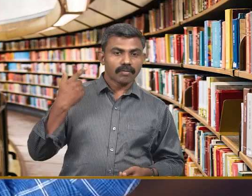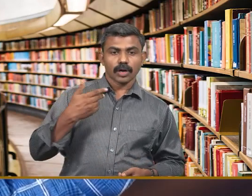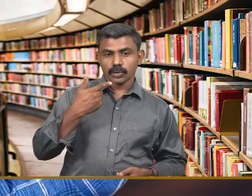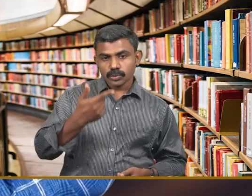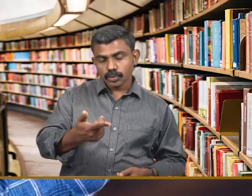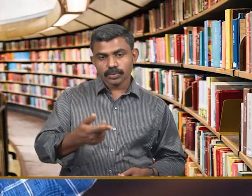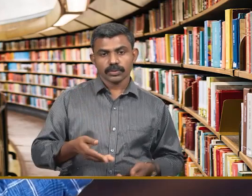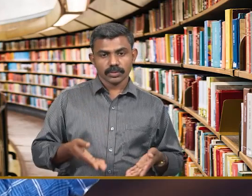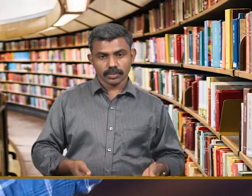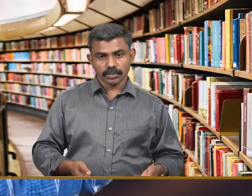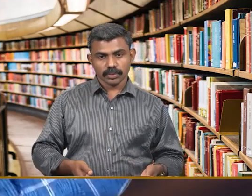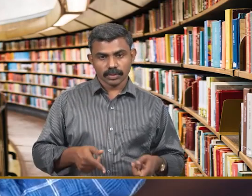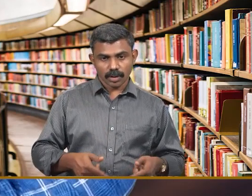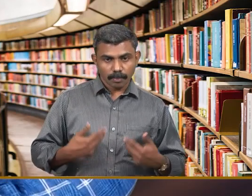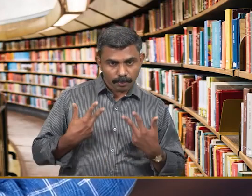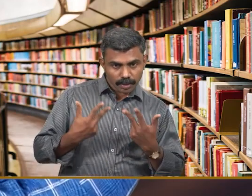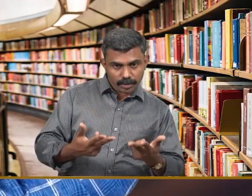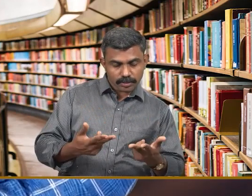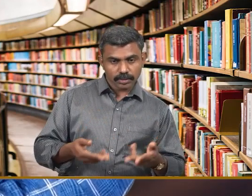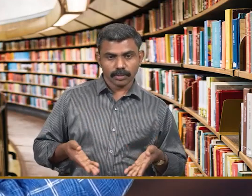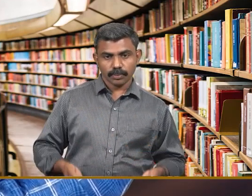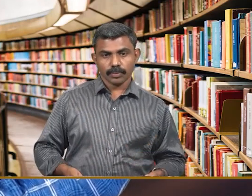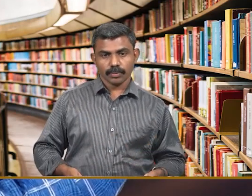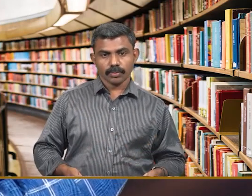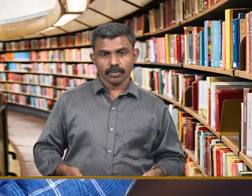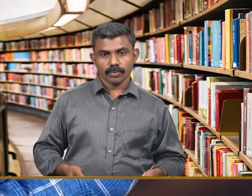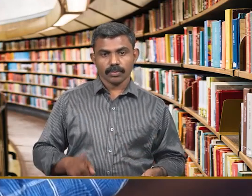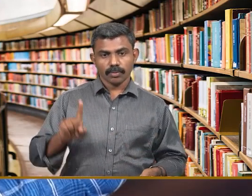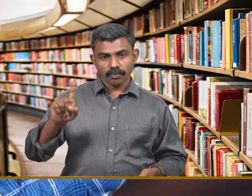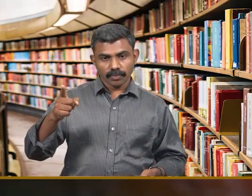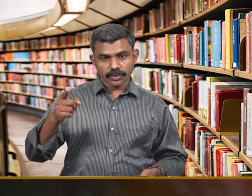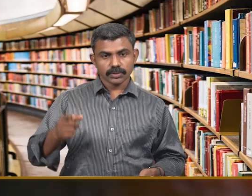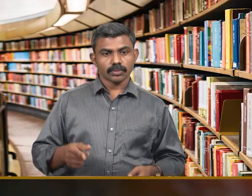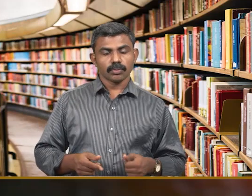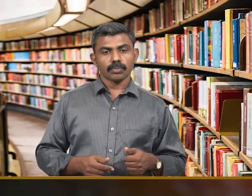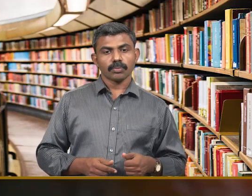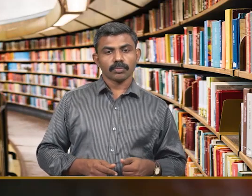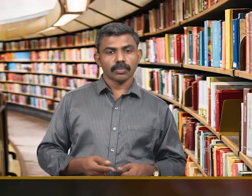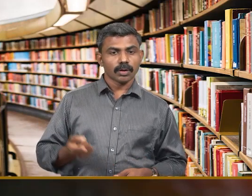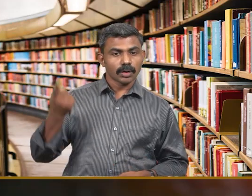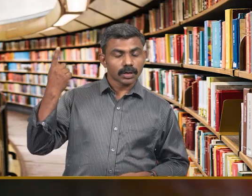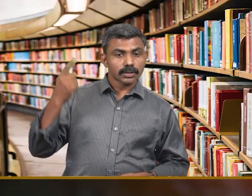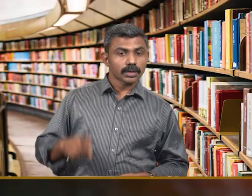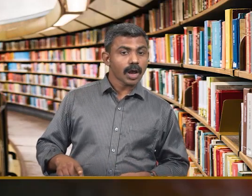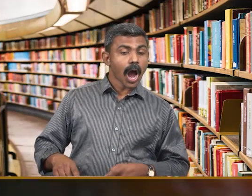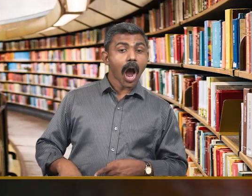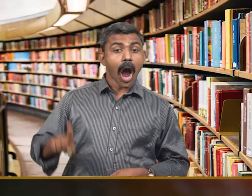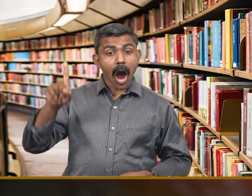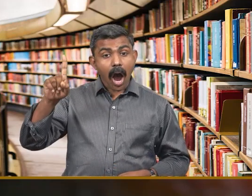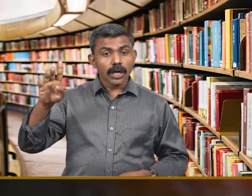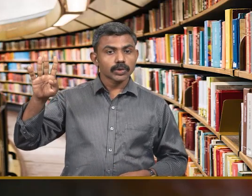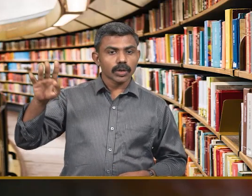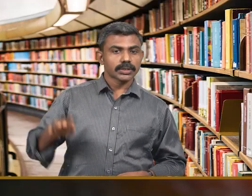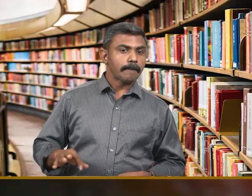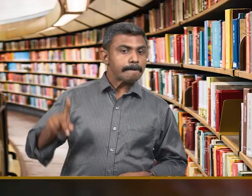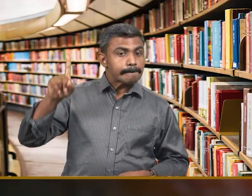சொல்கிறது. அந்த வகையில் நாம் பார்க்க இருப்பது இப்பொழுது முதல் உலகப் போருக்கு பின், அதாவது கிட்டத்தட்ட 1918க்கு